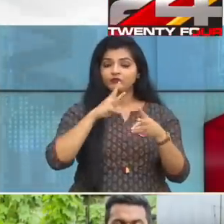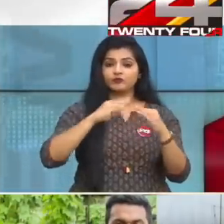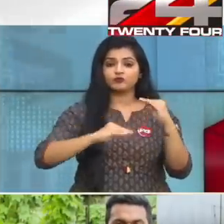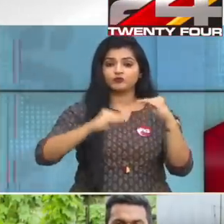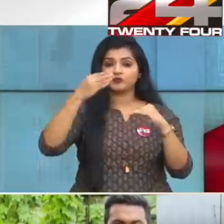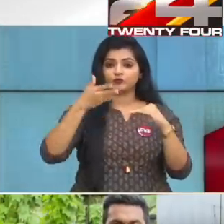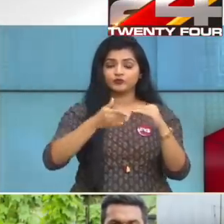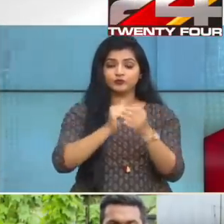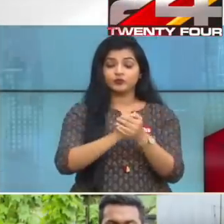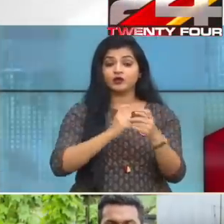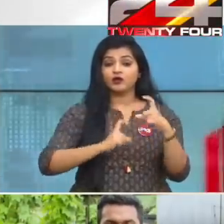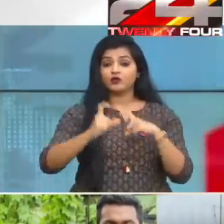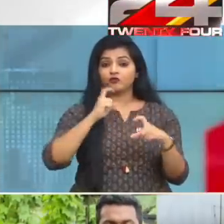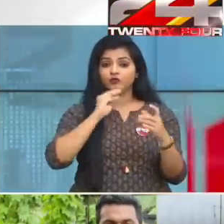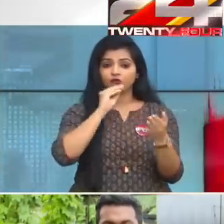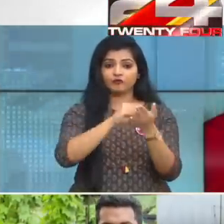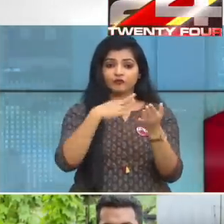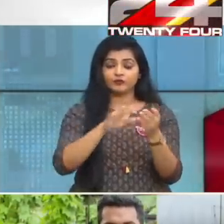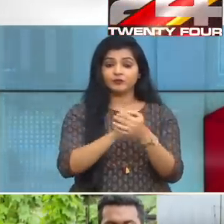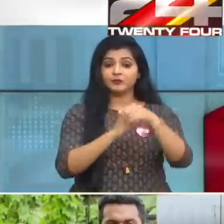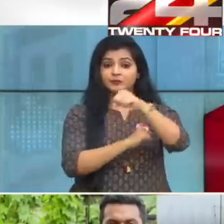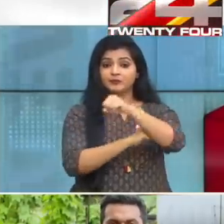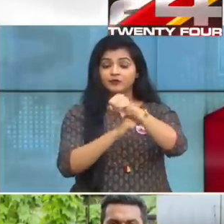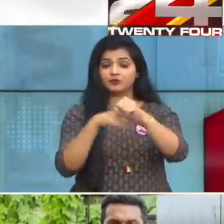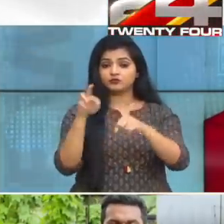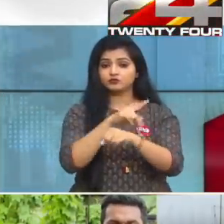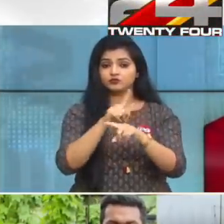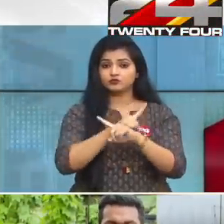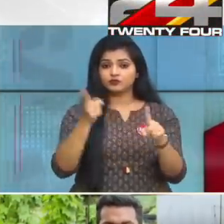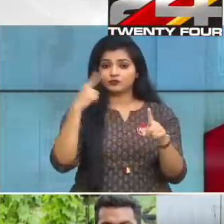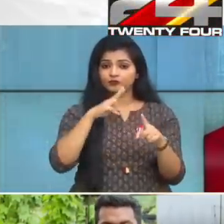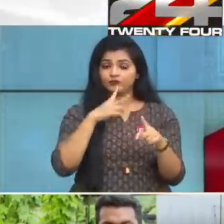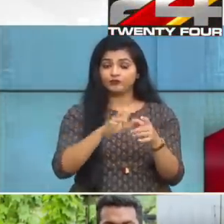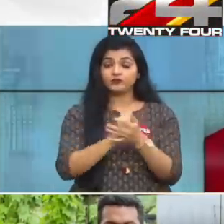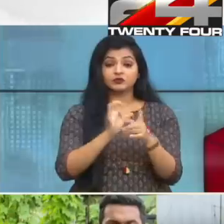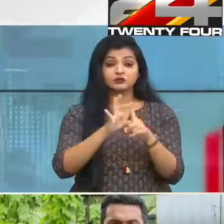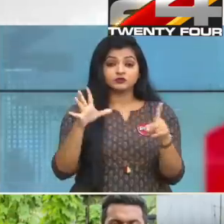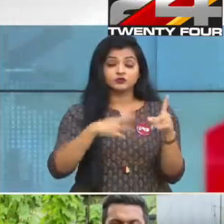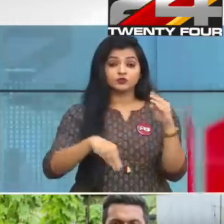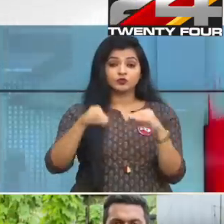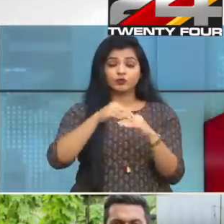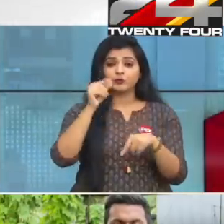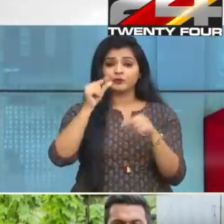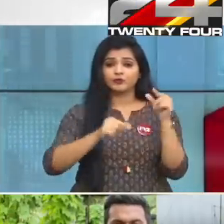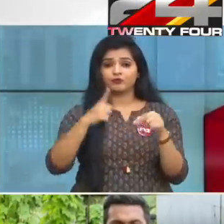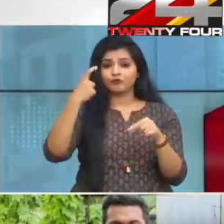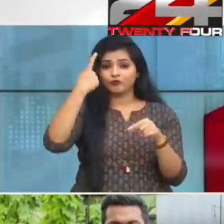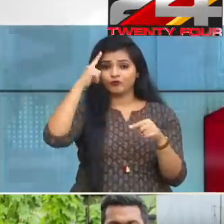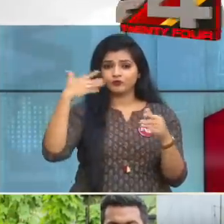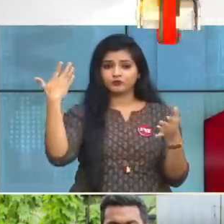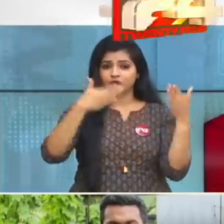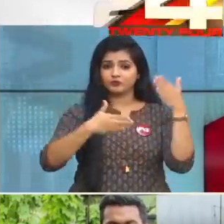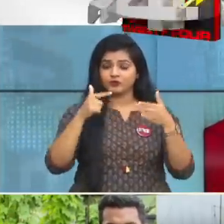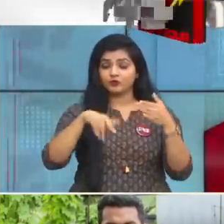അവിടെ ജാഗ്രത നിർദ്ദേശം നൽകിയിട്ടുണ്ട്. മേൽപ്പാലത്തിൽ ആളുകളെ കയറാൻ ഇപ്പോഴും അനുവദിക്കുന്നില്ല. കഴിഞ്ഞ ദിവസം അപകടകരമായ അവസ്ഥയിലേക്ക് അവിടേക്ക് ആളുകൾ എത്തുന്നതൊക്കെ ഉണ്ടായിരുന്നു. അതുകൊണ്ട്